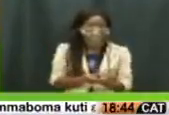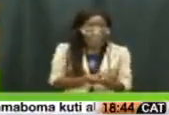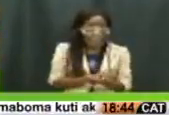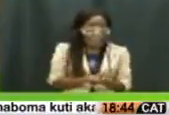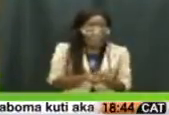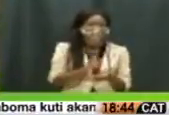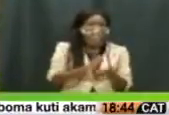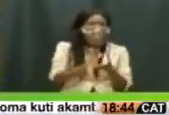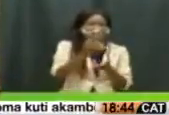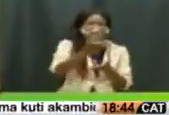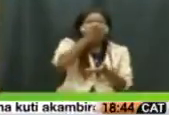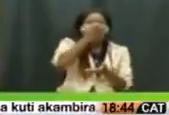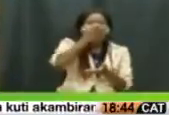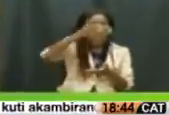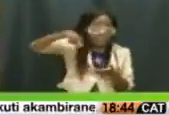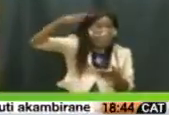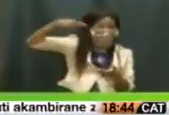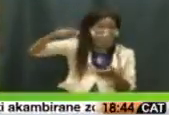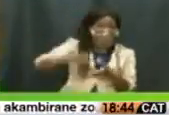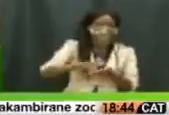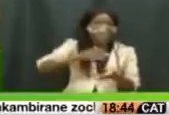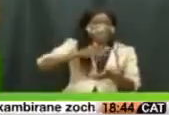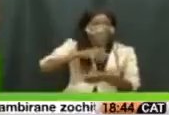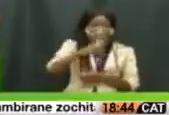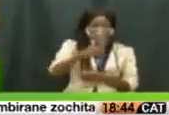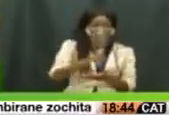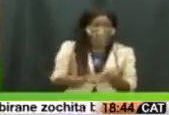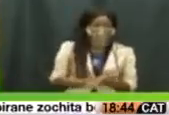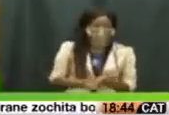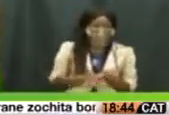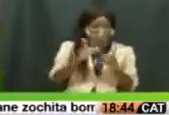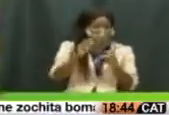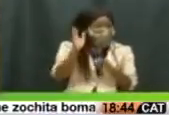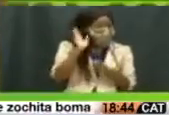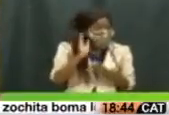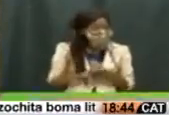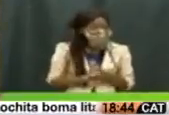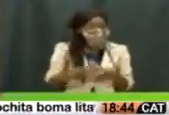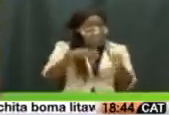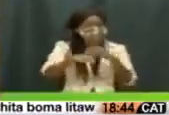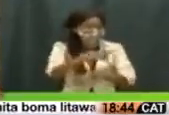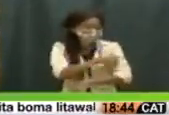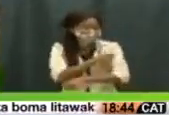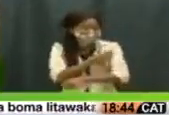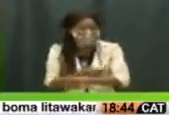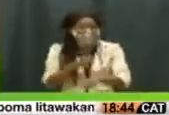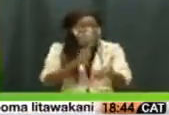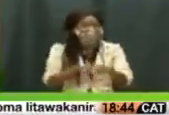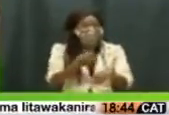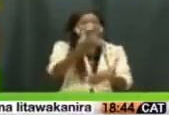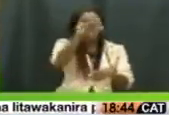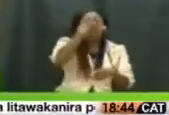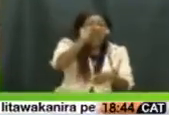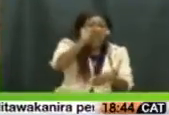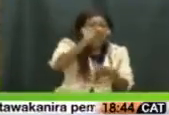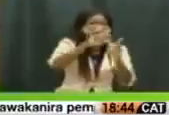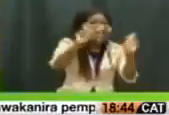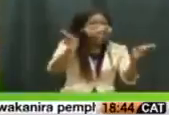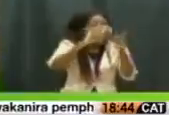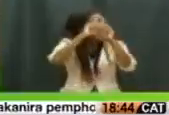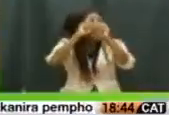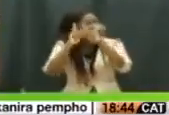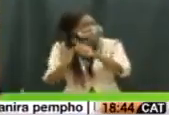oxygen ndeka ngukuika zimene zozo basi munthu subwera so moyo nde amaipanga exaggerate nkhani ngati imene